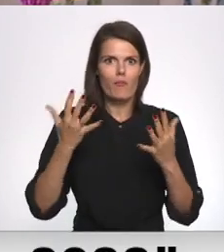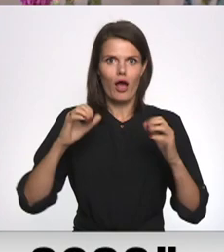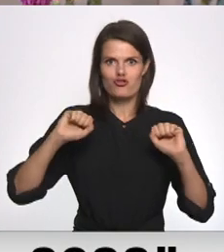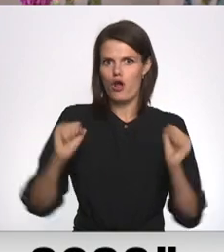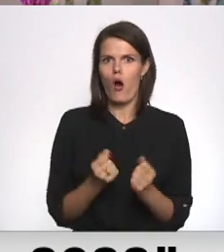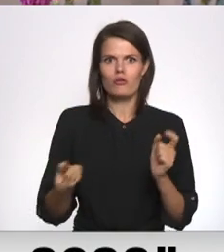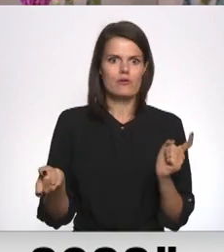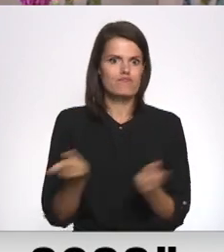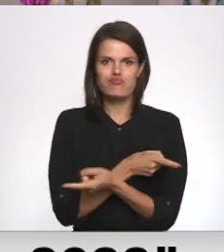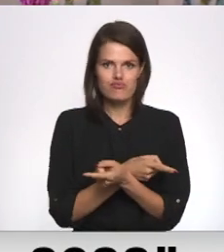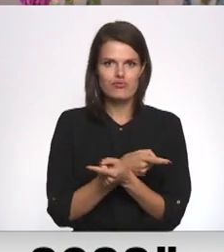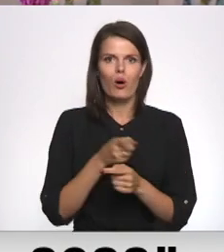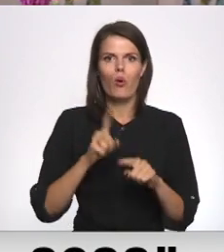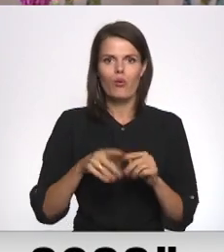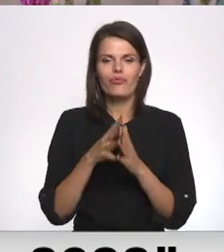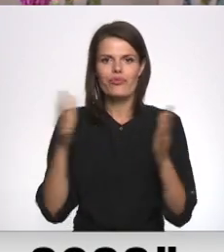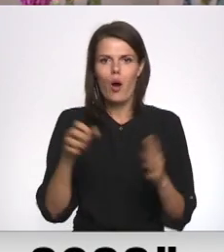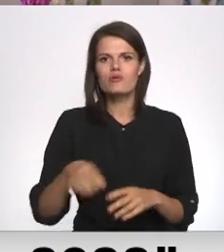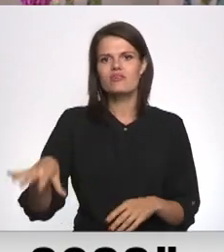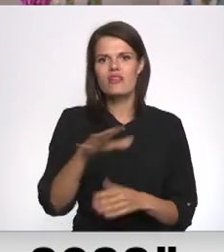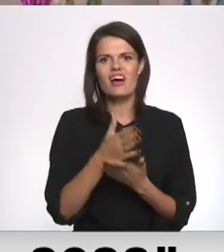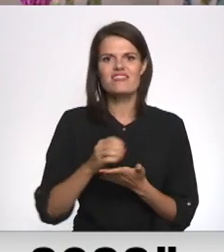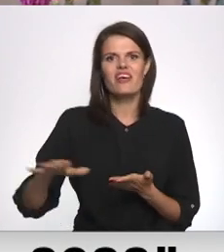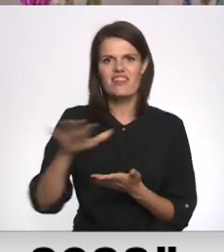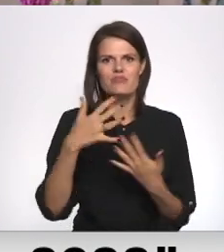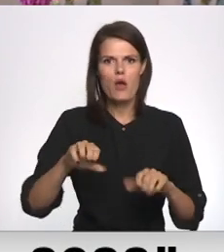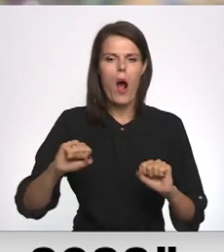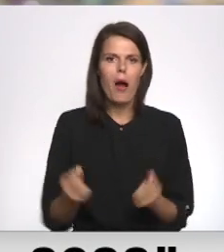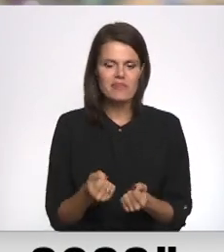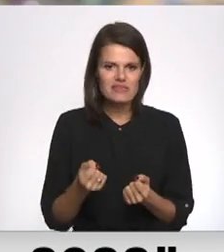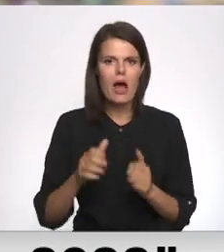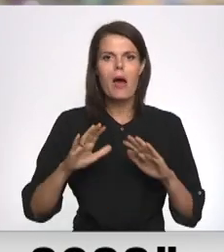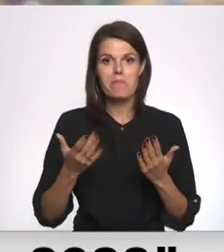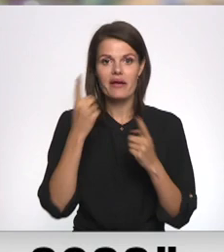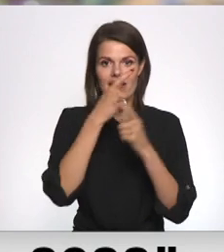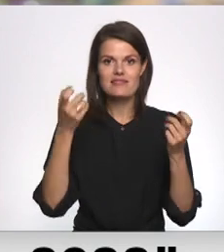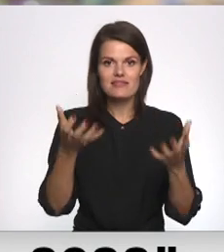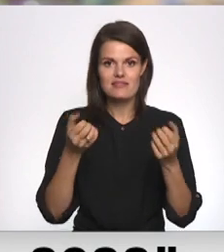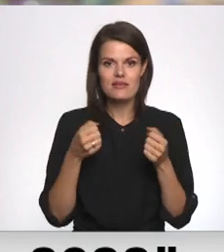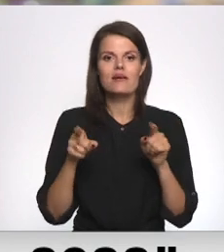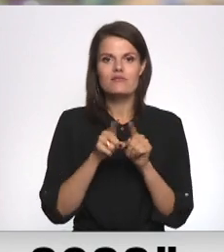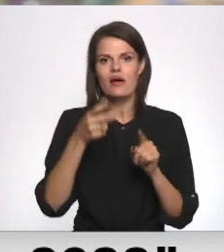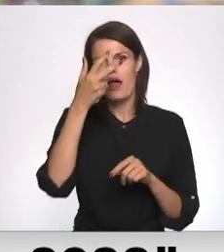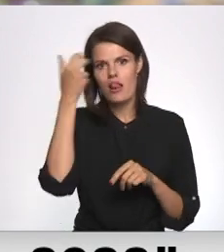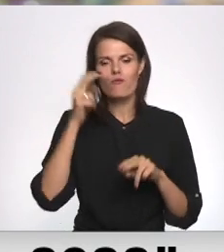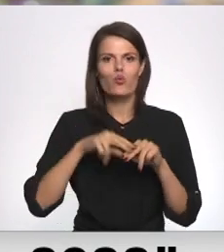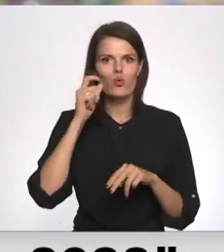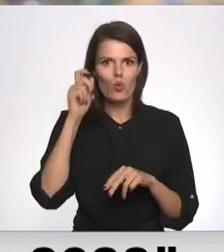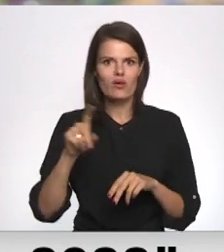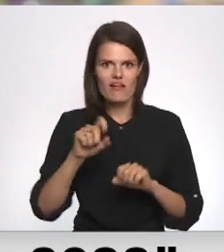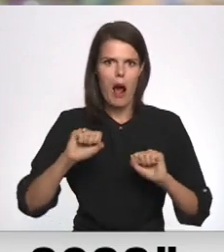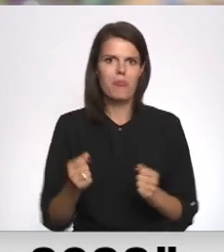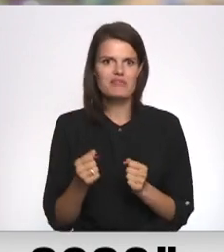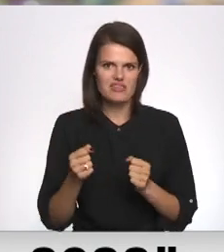augstums un pat vairāki dāliju dārzi Vidzemes pusē jau ir apsaluši. Bet ir ziņas, ka arī ka pat Lietuvā un Ukrainā pat ir